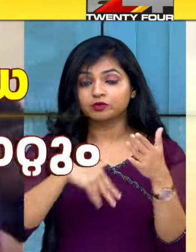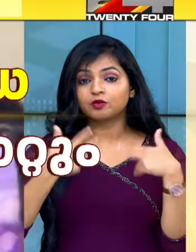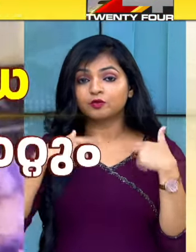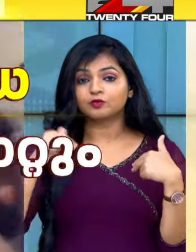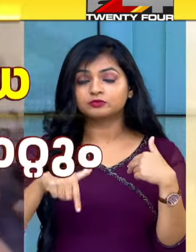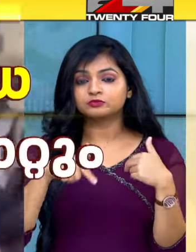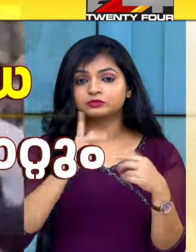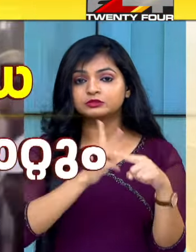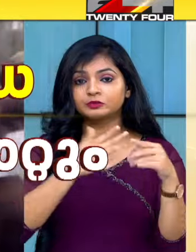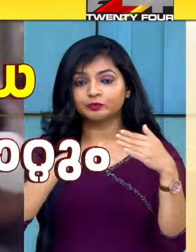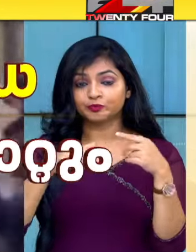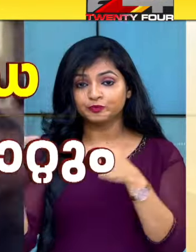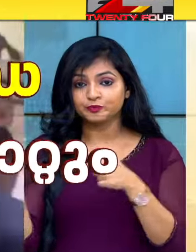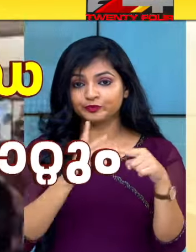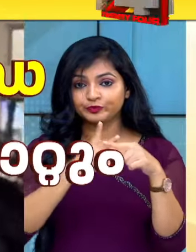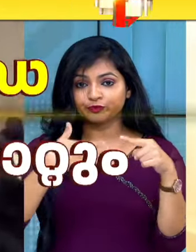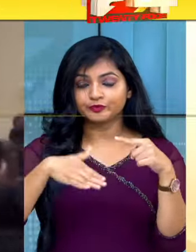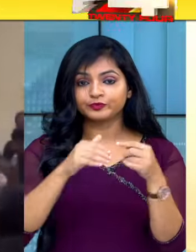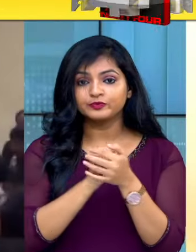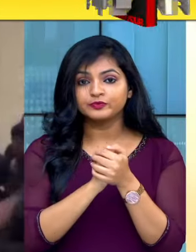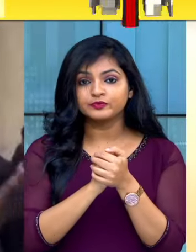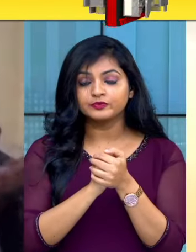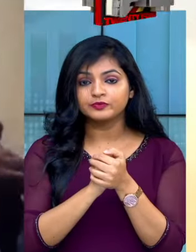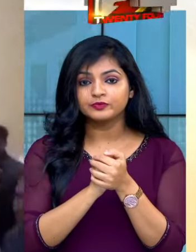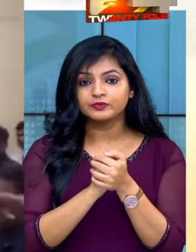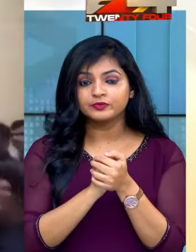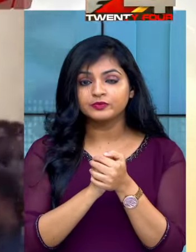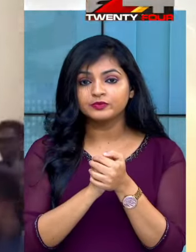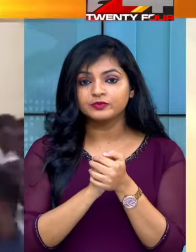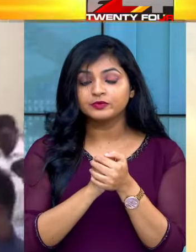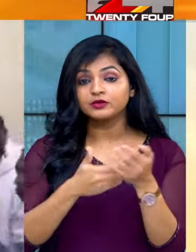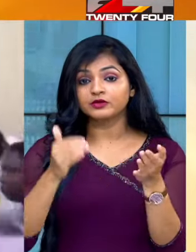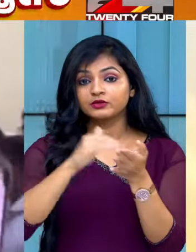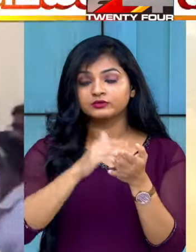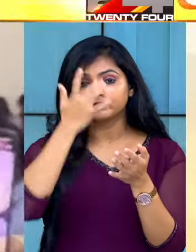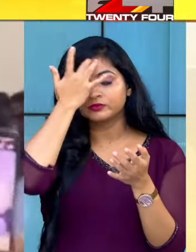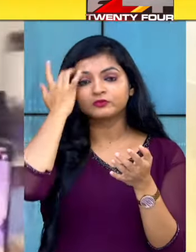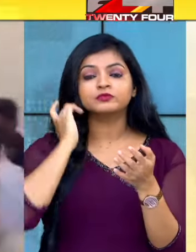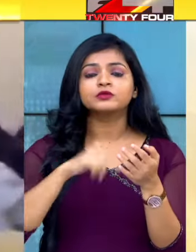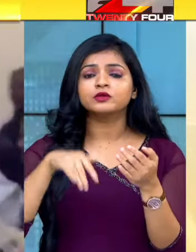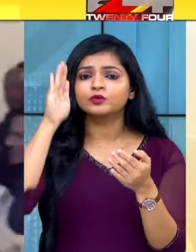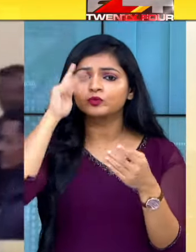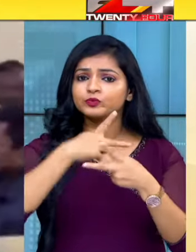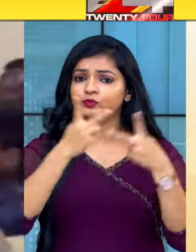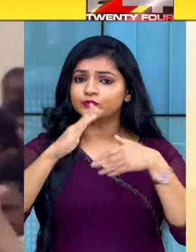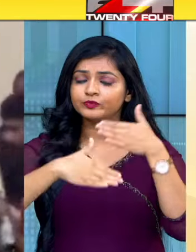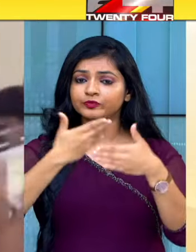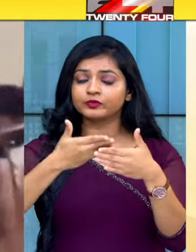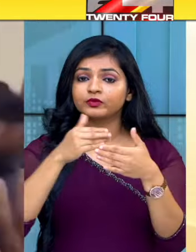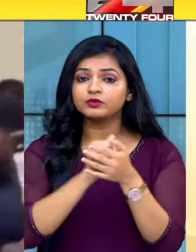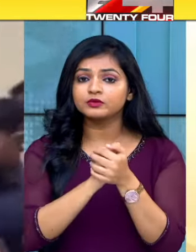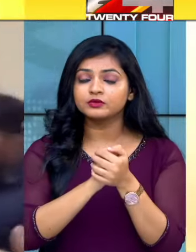ഹൈക്കോടതിയിൽ നിലനിൽക്കുകയാണ്. അതിലാണ് ഇപ്പോൾ വാദം നടന്നുകൊണ്ടിരിക്കുന്നത്. റഹീസ് തുടരുന്നുണ്ട്. റഹീസ്, ഇപ്പോൾ ഈ വാർത്ത പുറത്തായതിനു ശേഷം